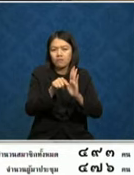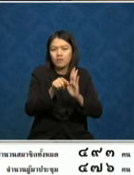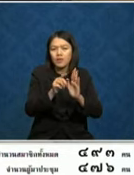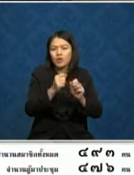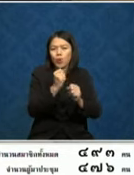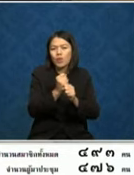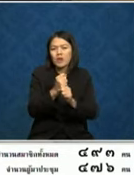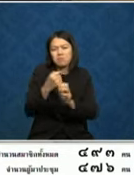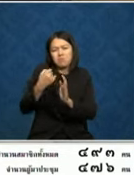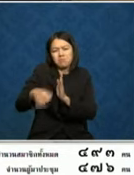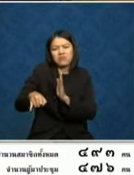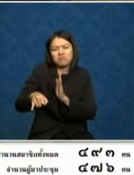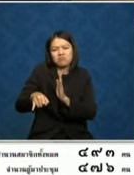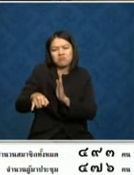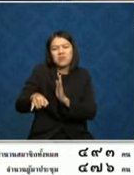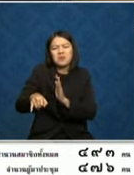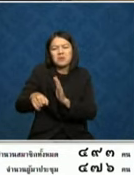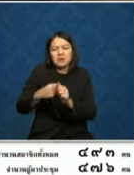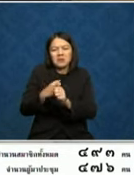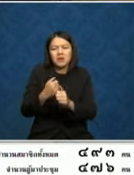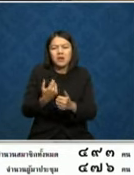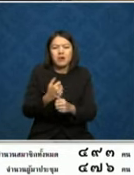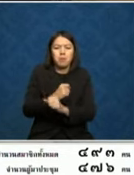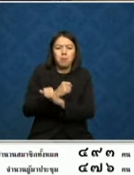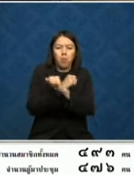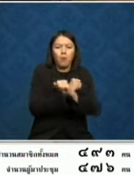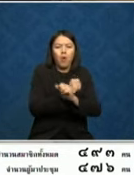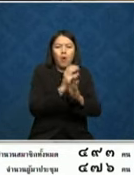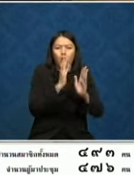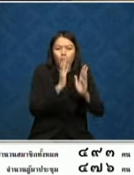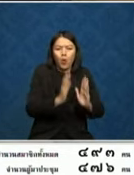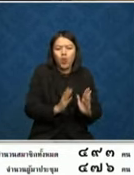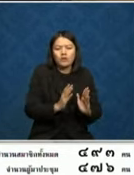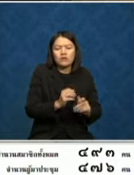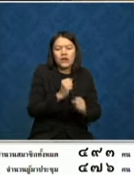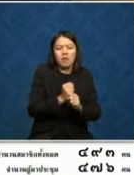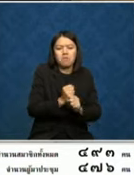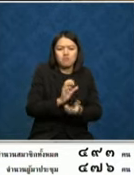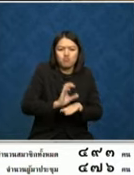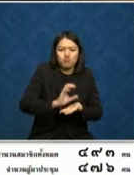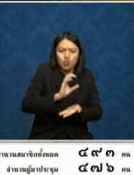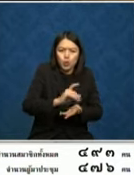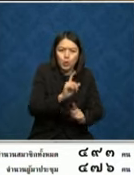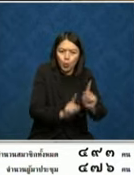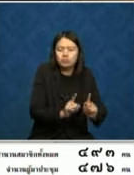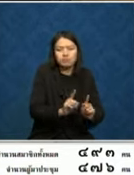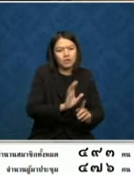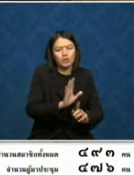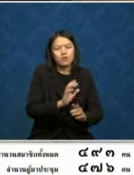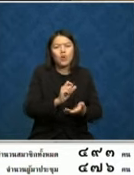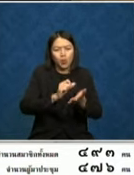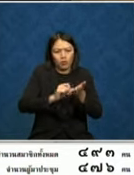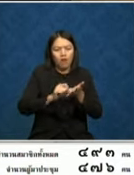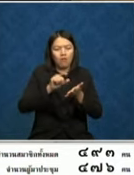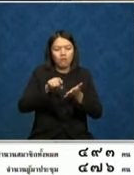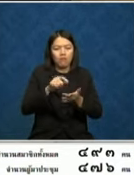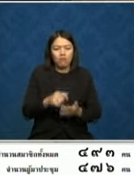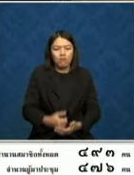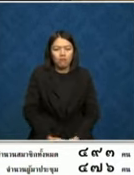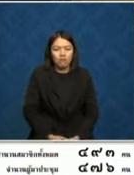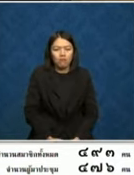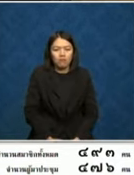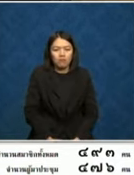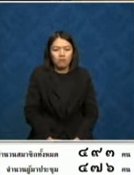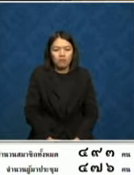ทำผิดมากกว่าจะปกป้องนักลงทุนครับท่านต้องไปแก้นะครับแล้ววันนี้สิ่งที่เป็นตัวเทียบ